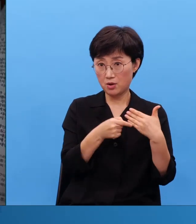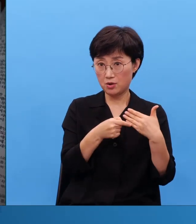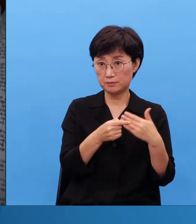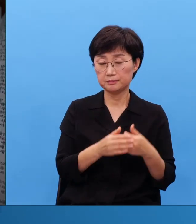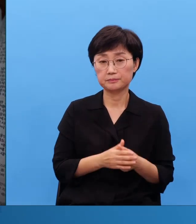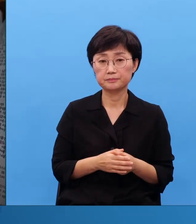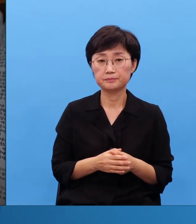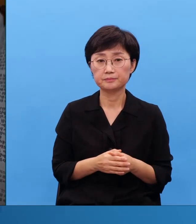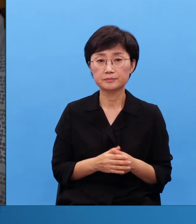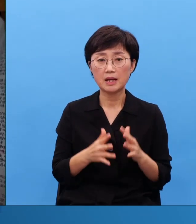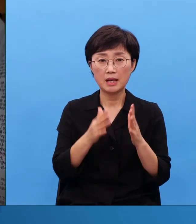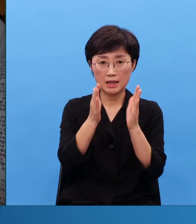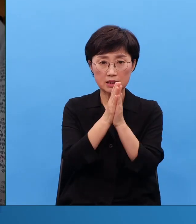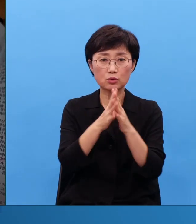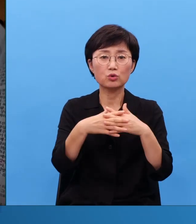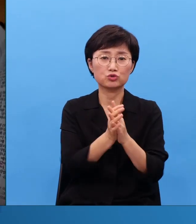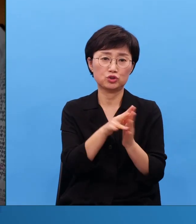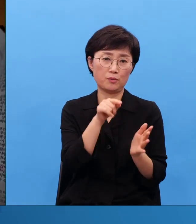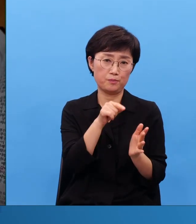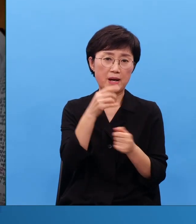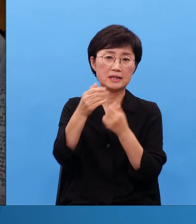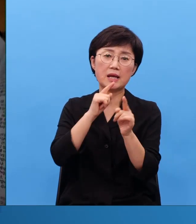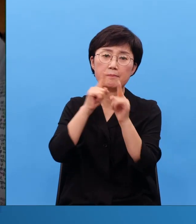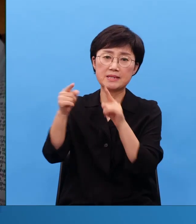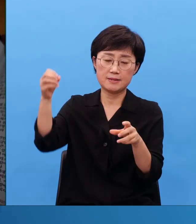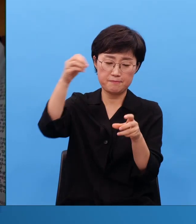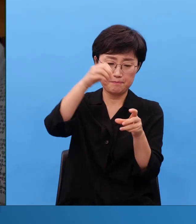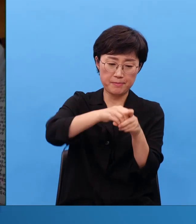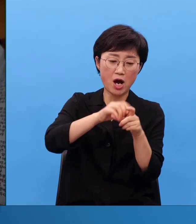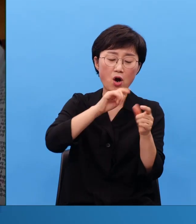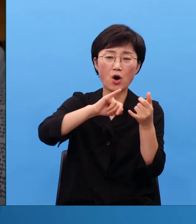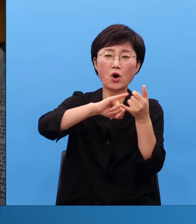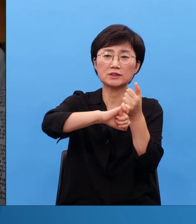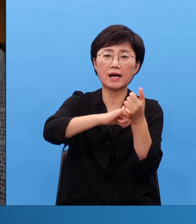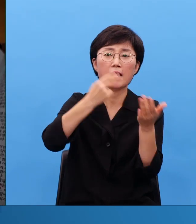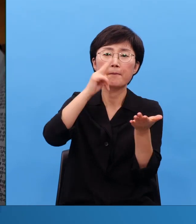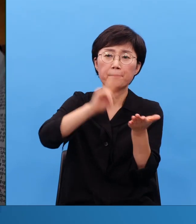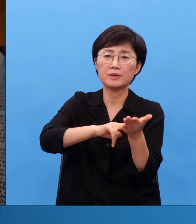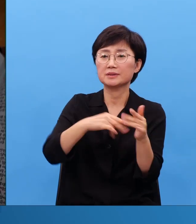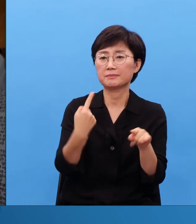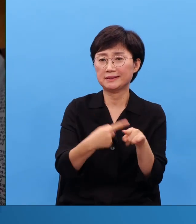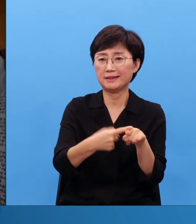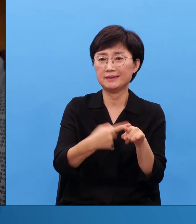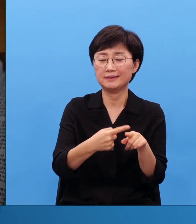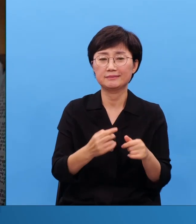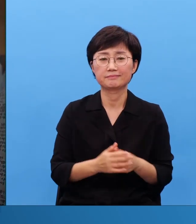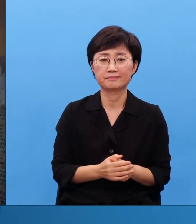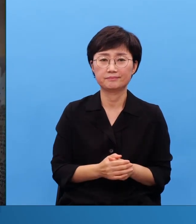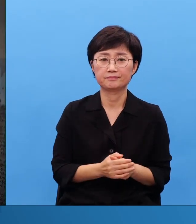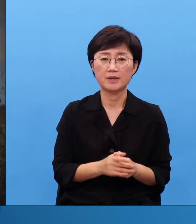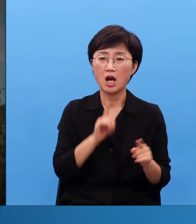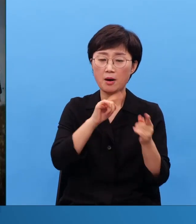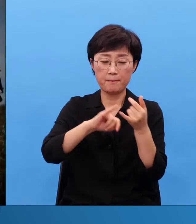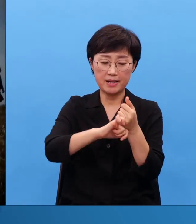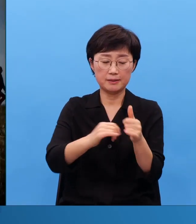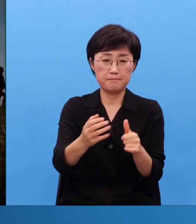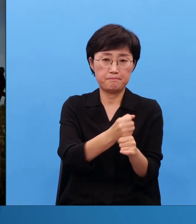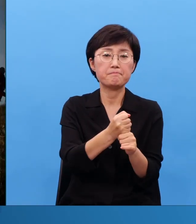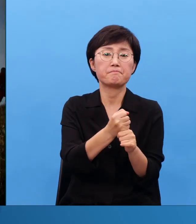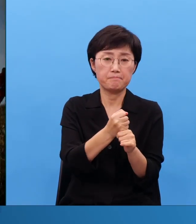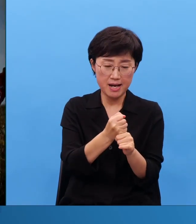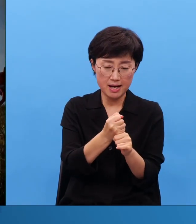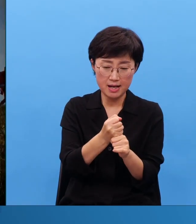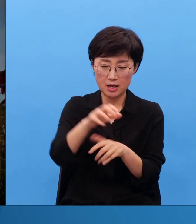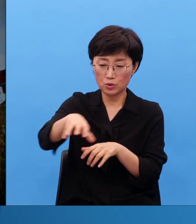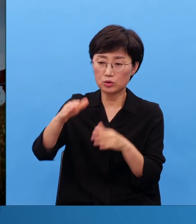기도수첩은 시대를 살리는 하나님의 말씀이 담긴 언약서신서입니다. 이 말씀을 붙잡고 현장을